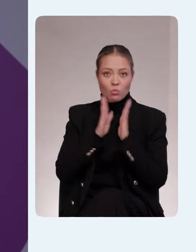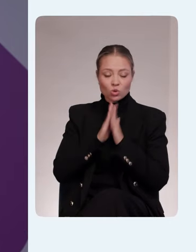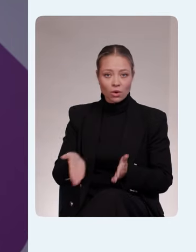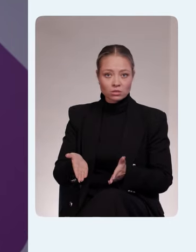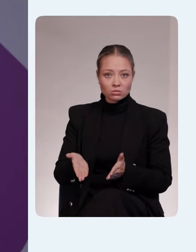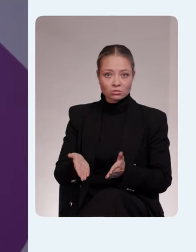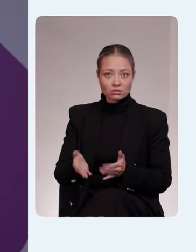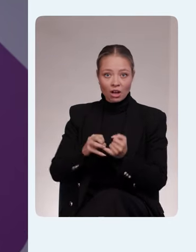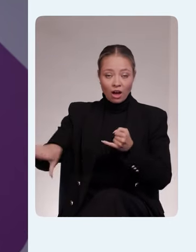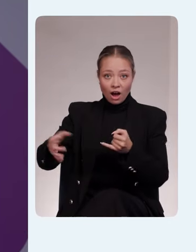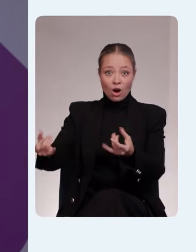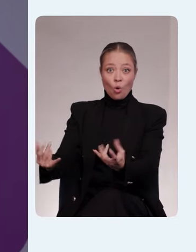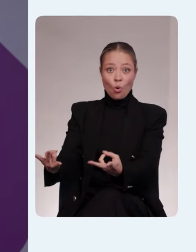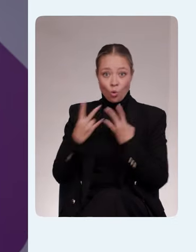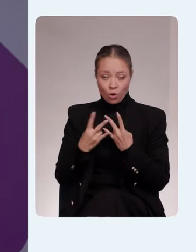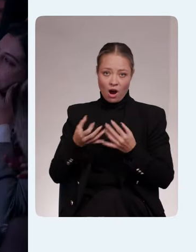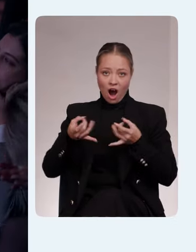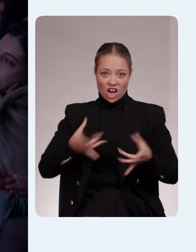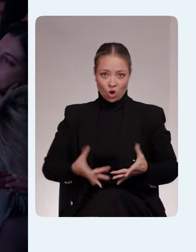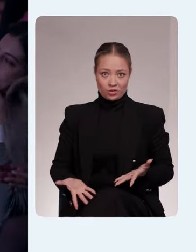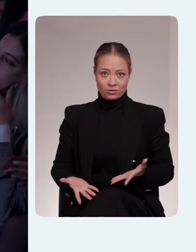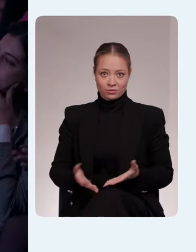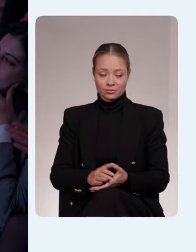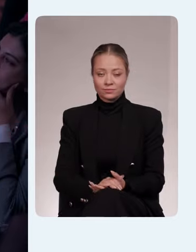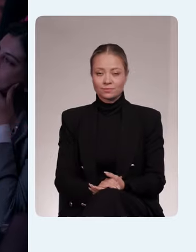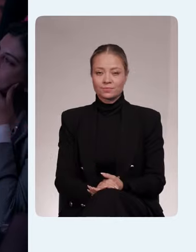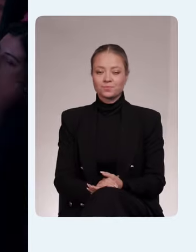она же нам не ожоги оставит, да?